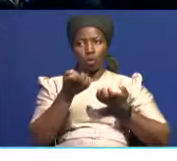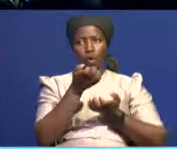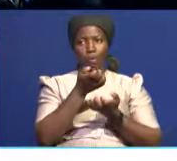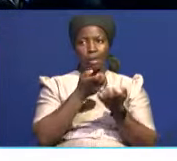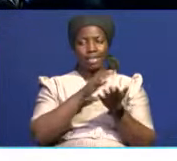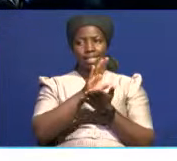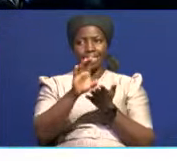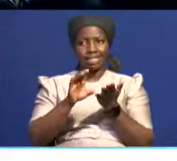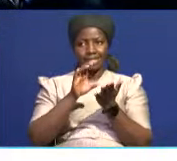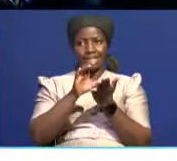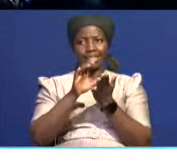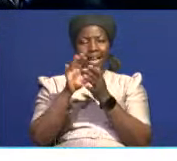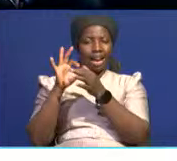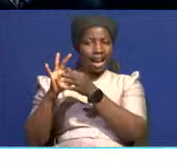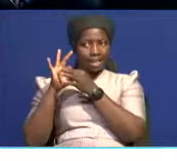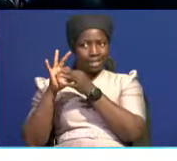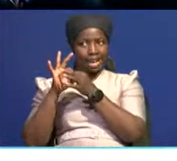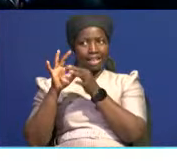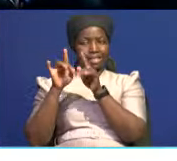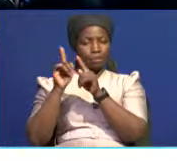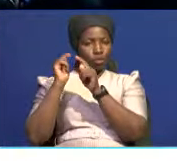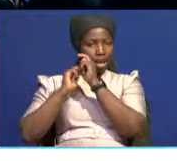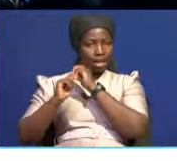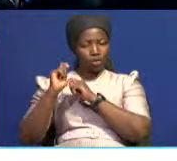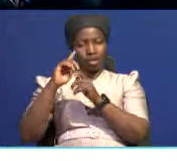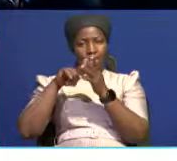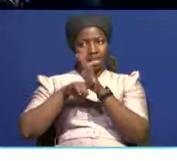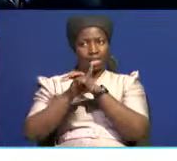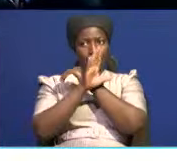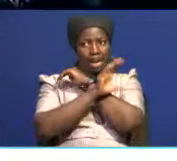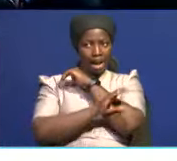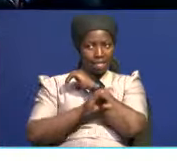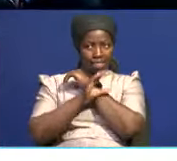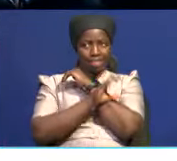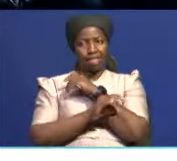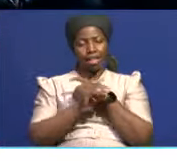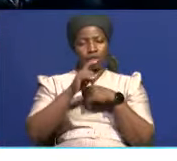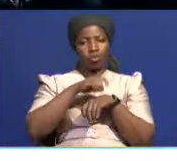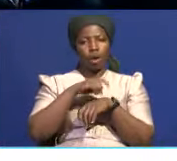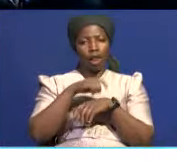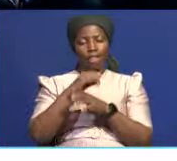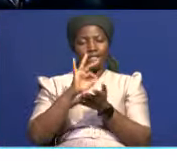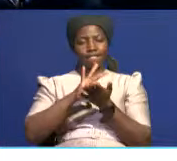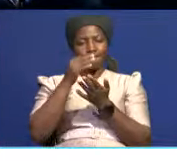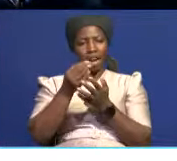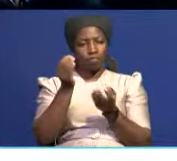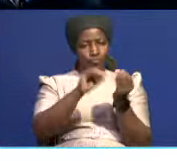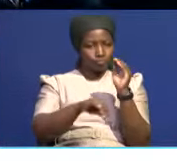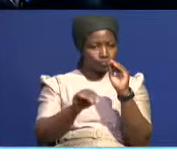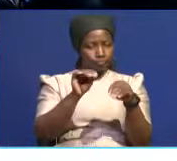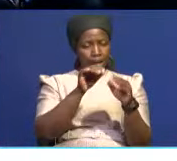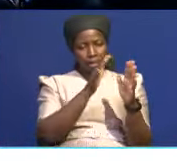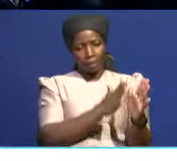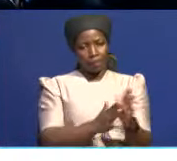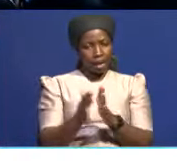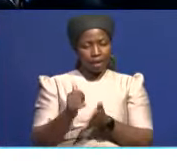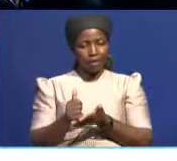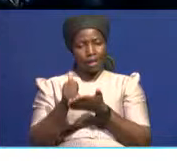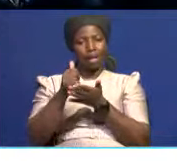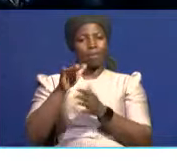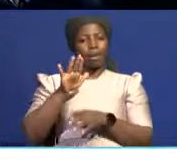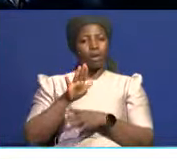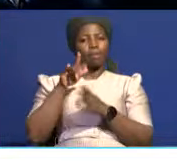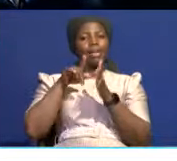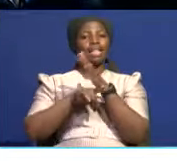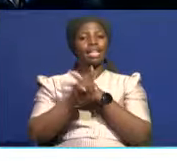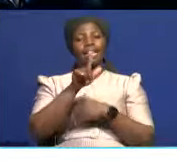kitamaduni cha nchi. Akizungumza hivi leo katika hafla ya kuchangisha fedha kwa mpango wa kuwawezesha wanawake katika eneo bunge